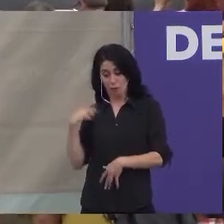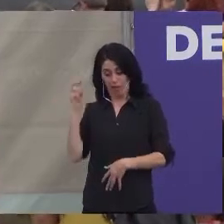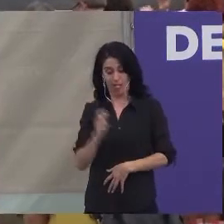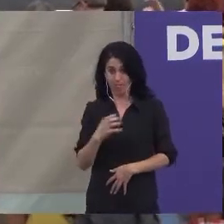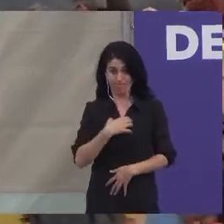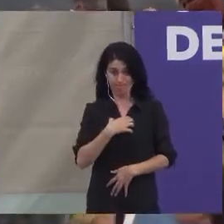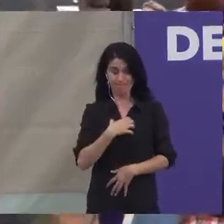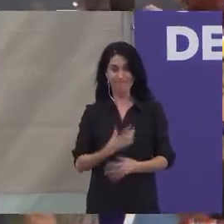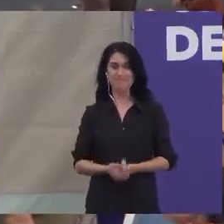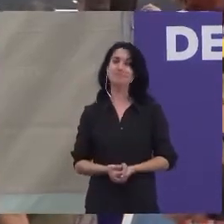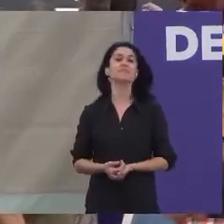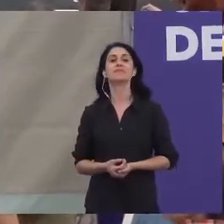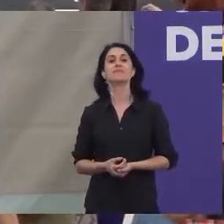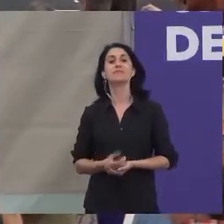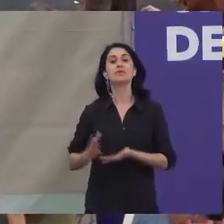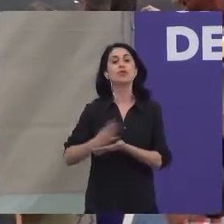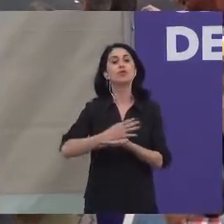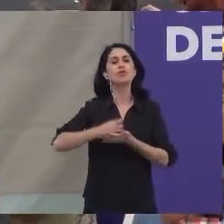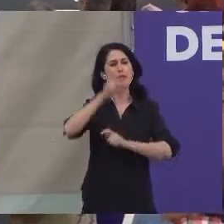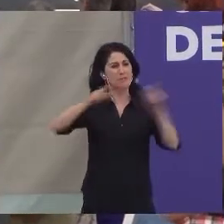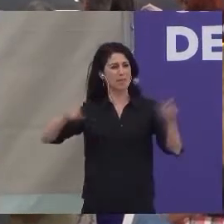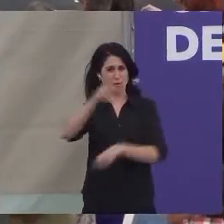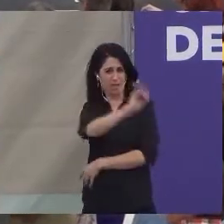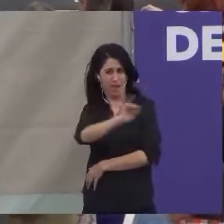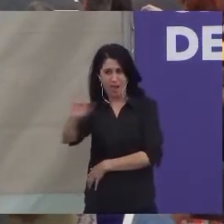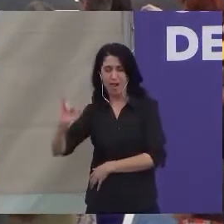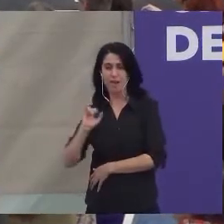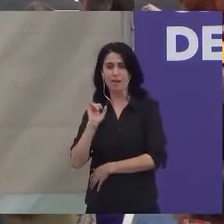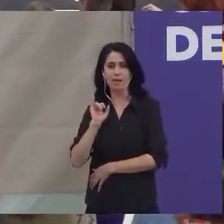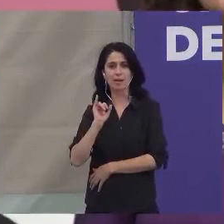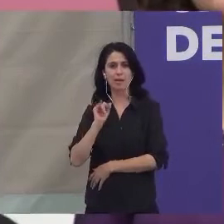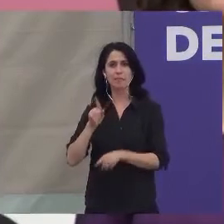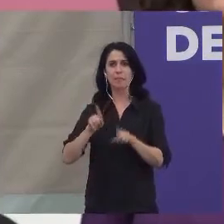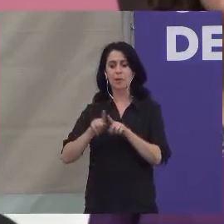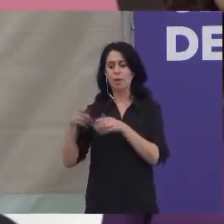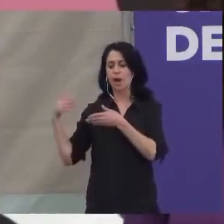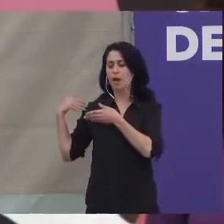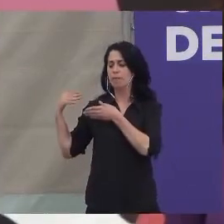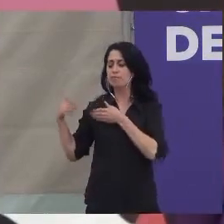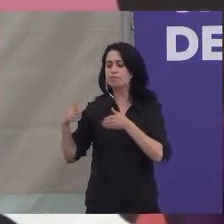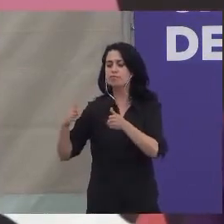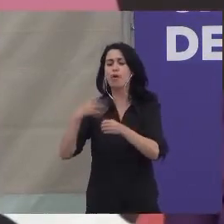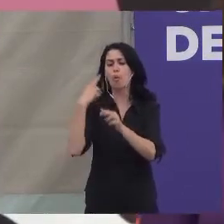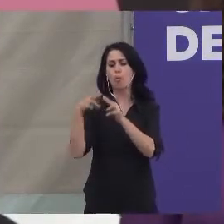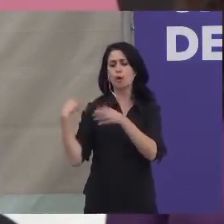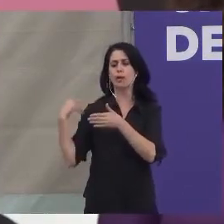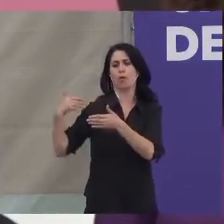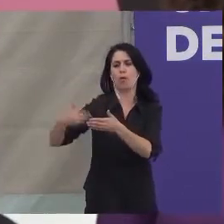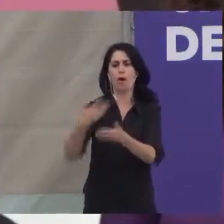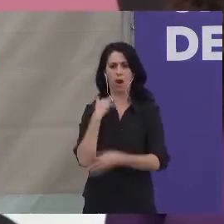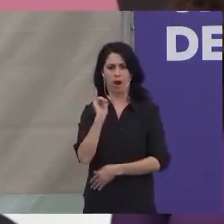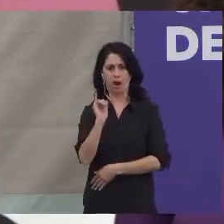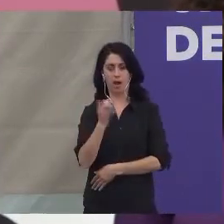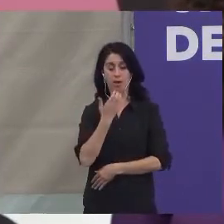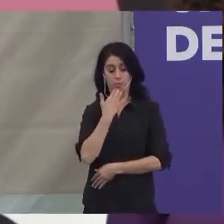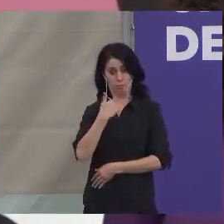Tots i totes, totes les persones que estem així, tenim la nostra trajectòria política. Jo vinc d'un camp